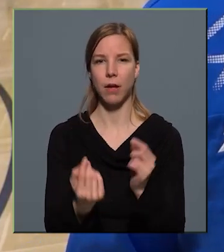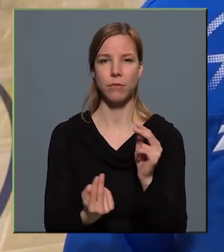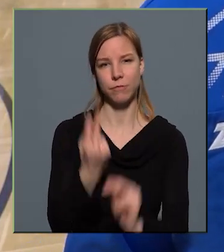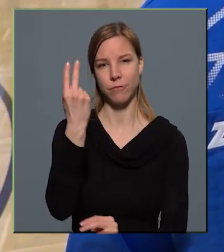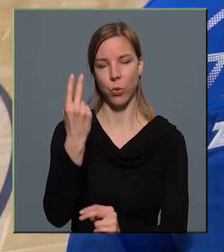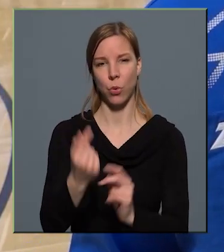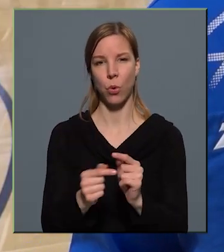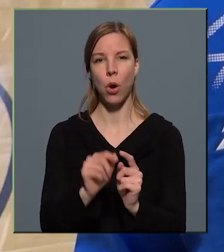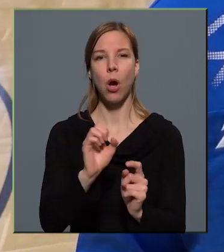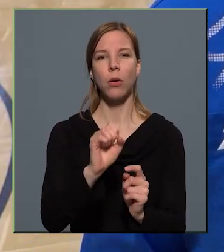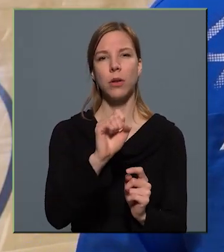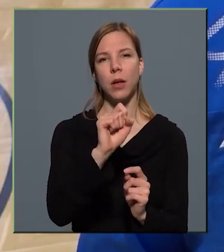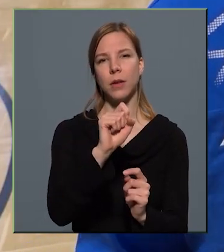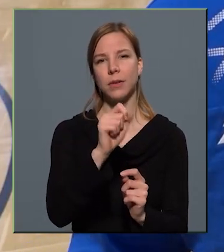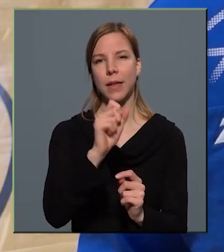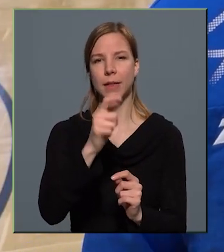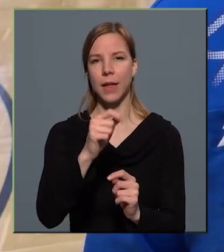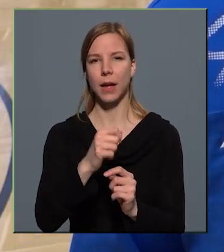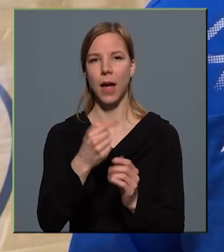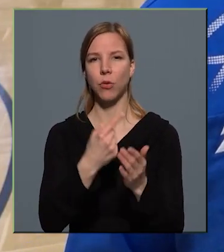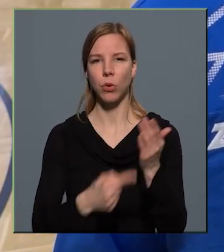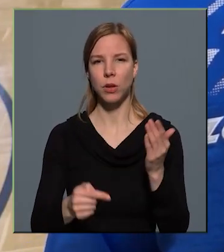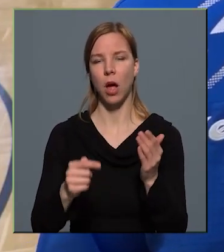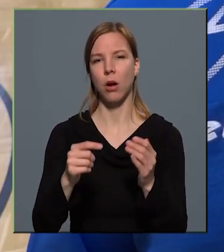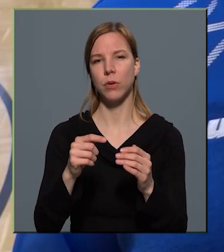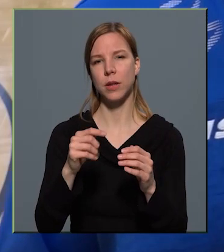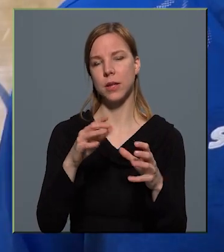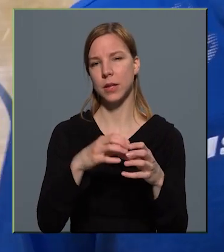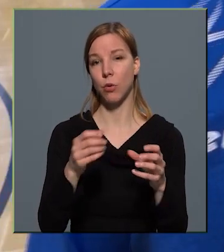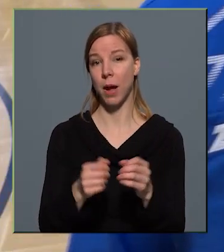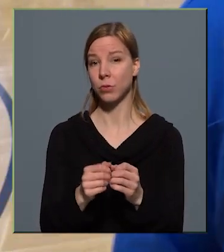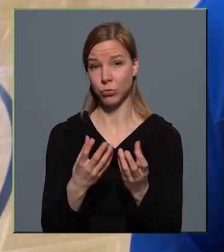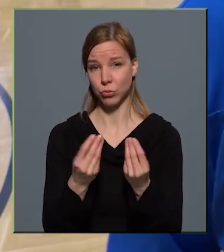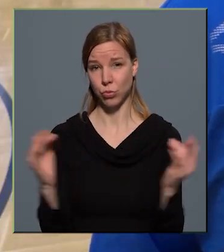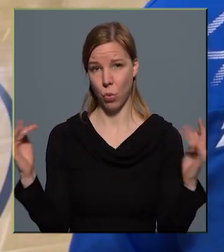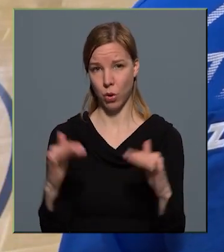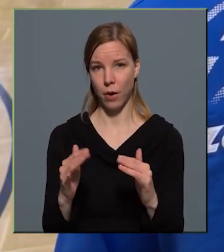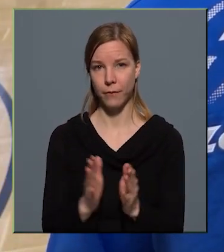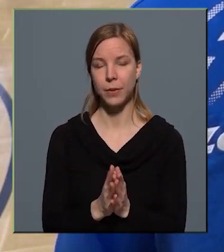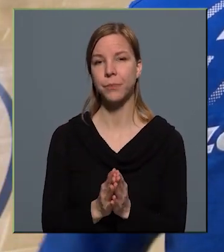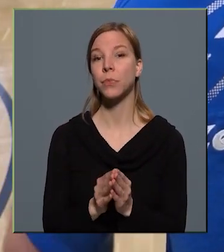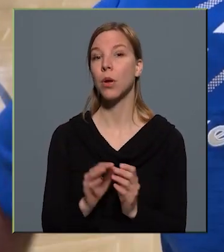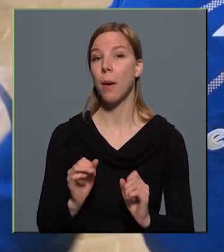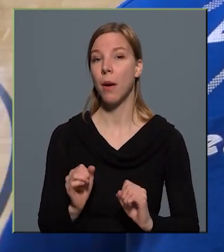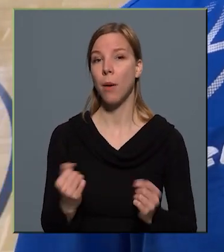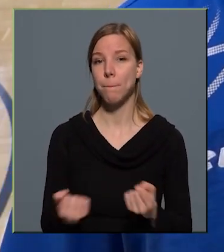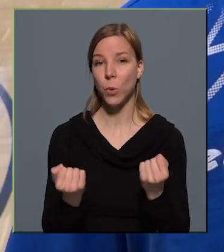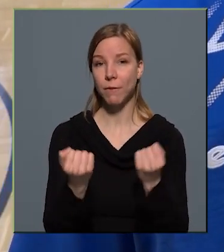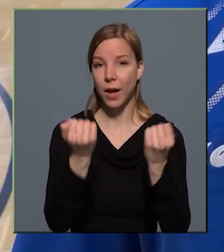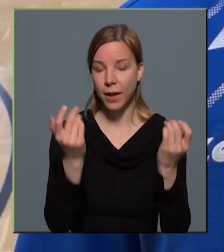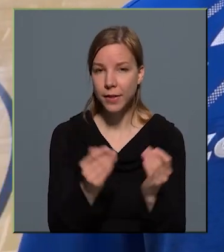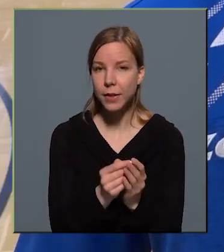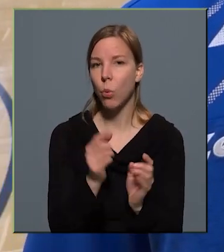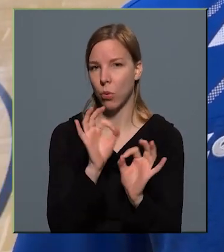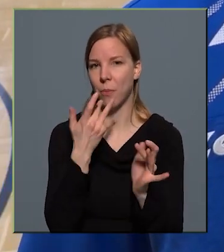Down-szindrómások vannak olyan 10-12-en, tehát nagyon komoly létszámmal. És az, hogy motiváció, nagyon jó példát tudok erre mondani. A